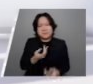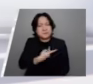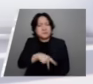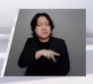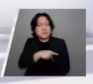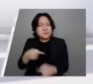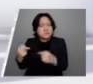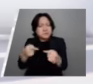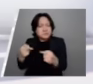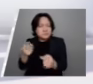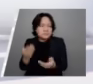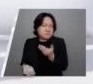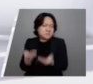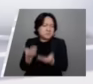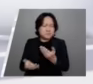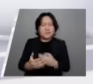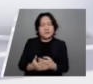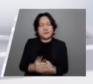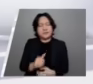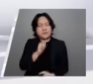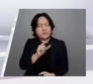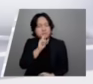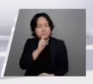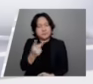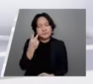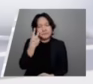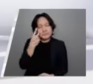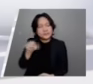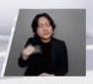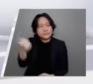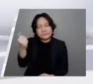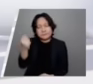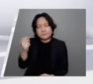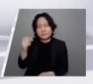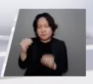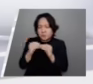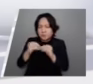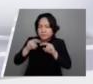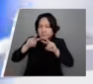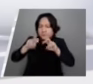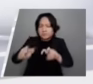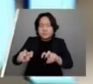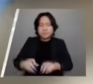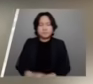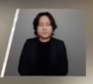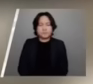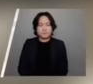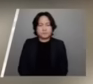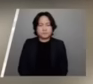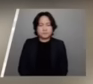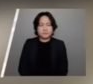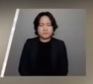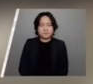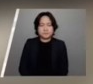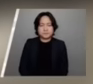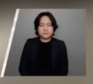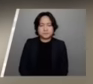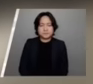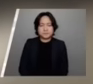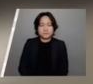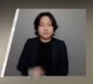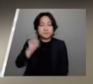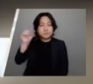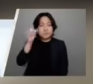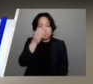po, hindi naman po natin hinahala yung ibang angulo pa. For further investigation pa naman po ito. Sa Cebu City, dead